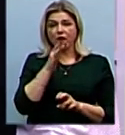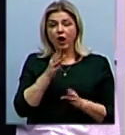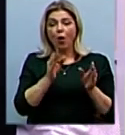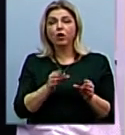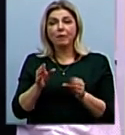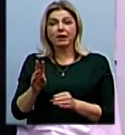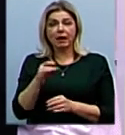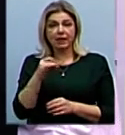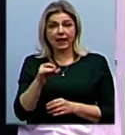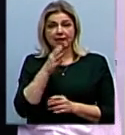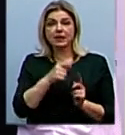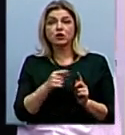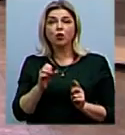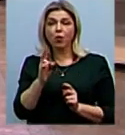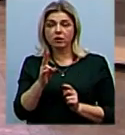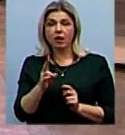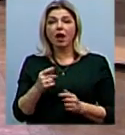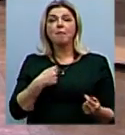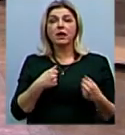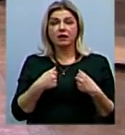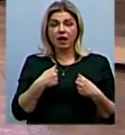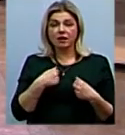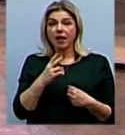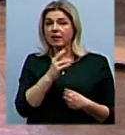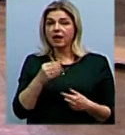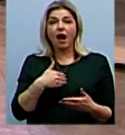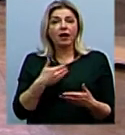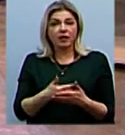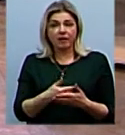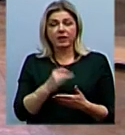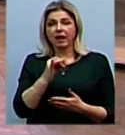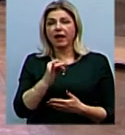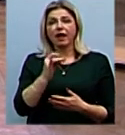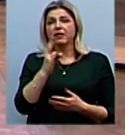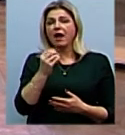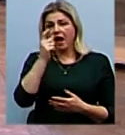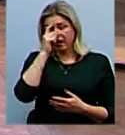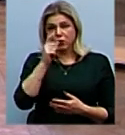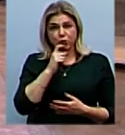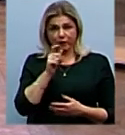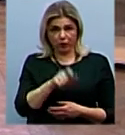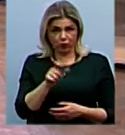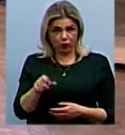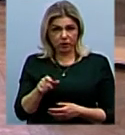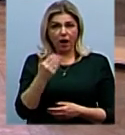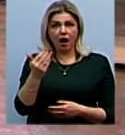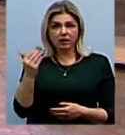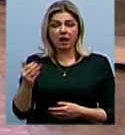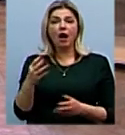сезона, при этом пострадают вот те самые неактивные и неразумные жители, потому что активные и разумные, они в